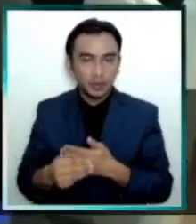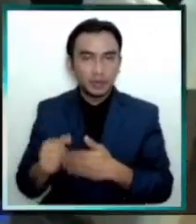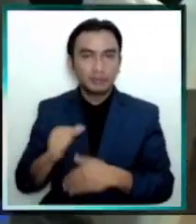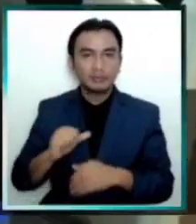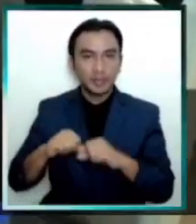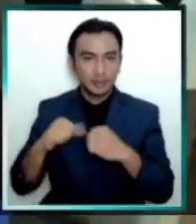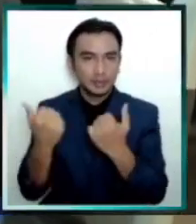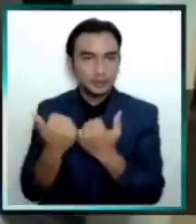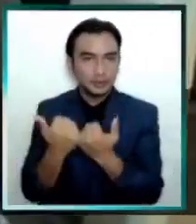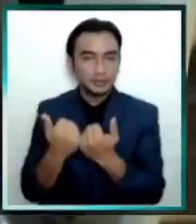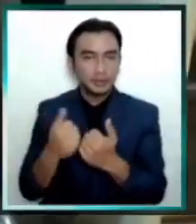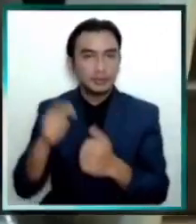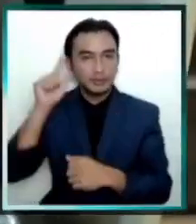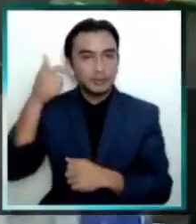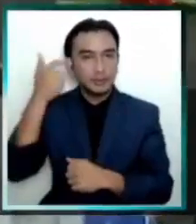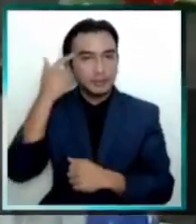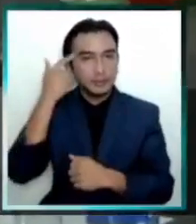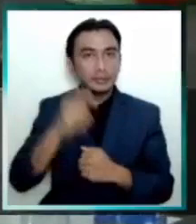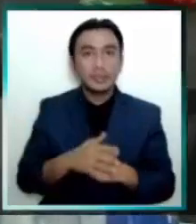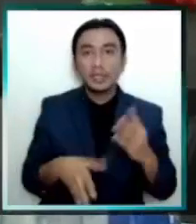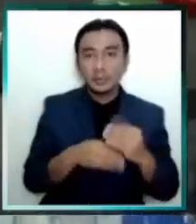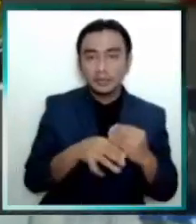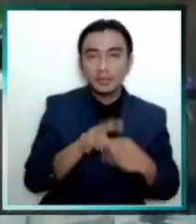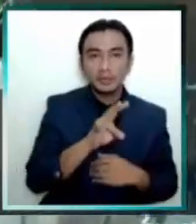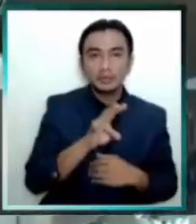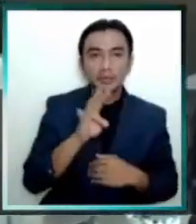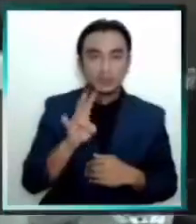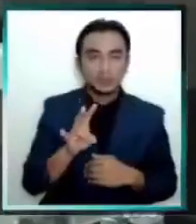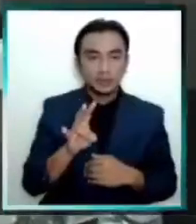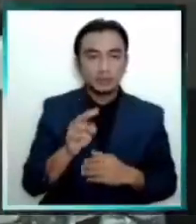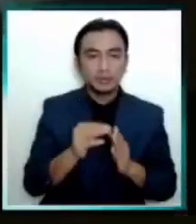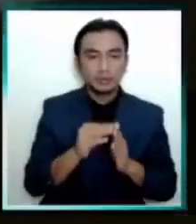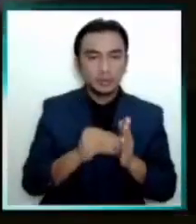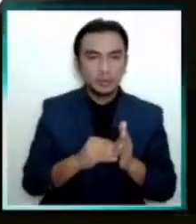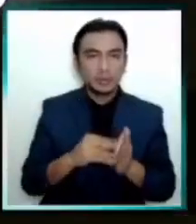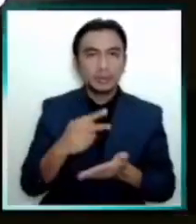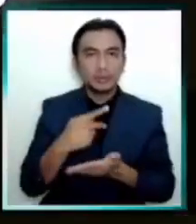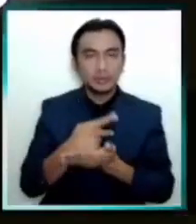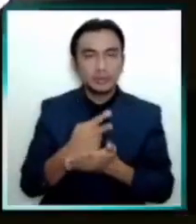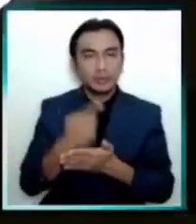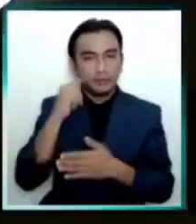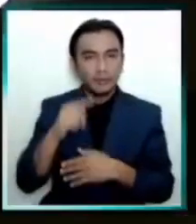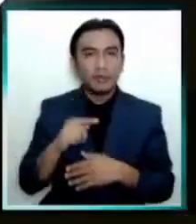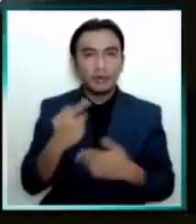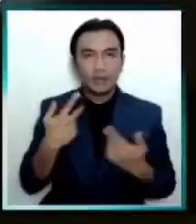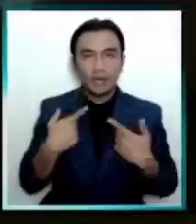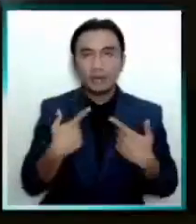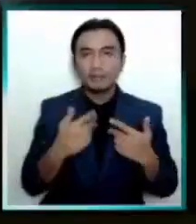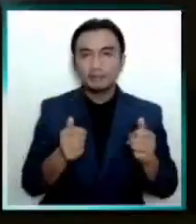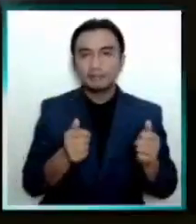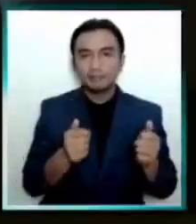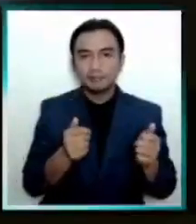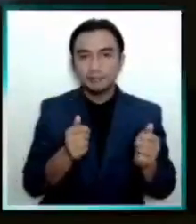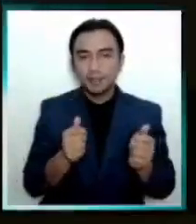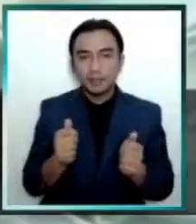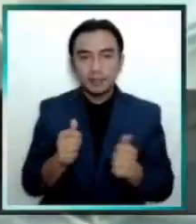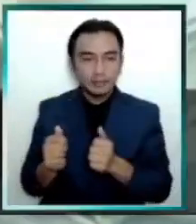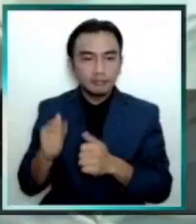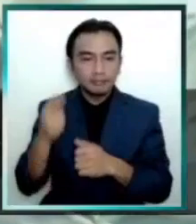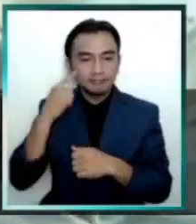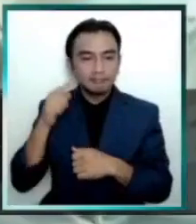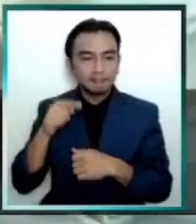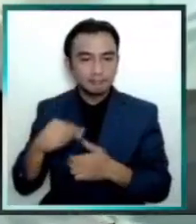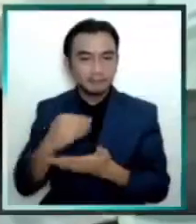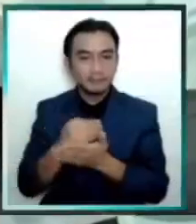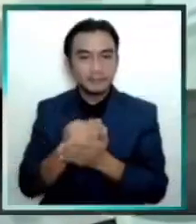ang 77 billion pesos na realignment ng mga kongresista. Kabilang sa mga nirealign ng confidential funds ng ilang